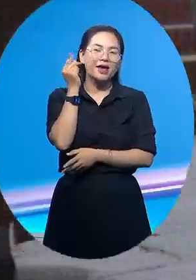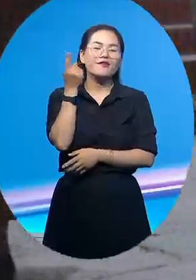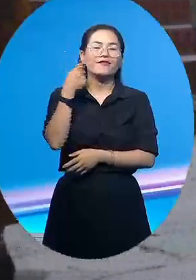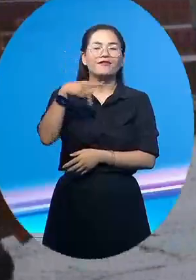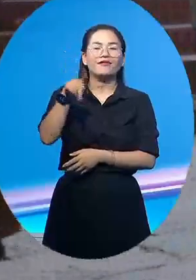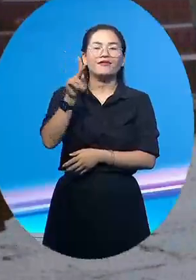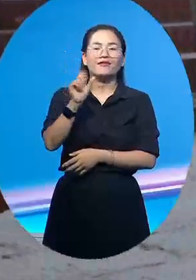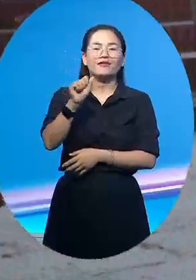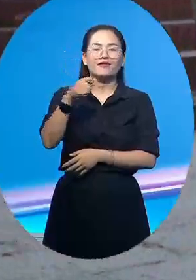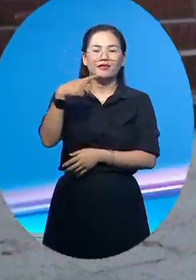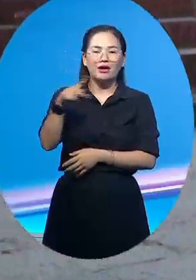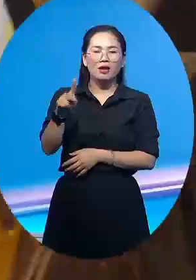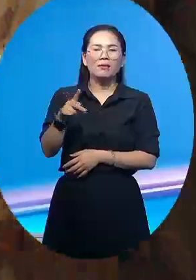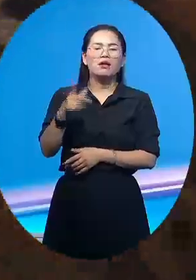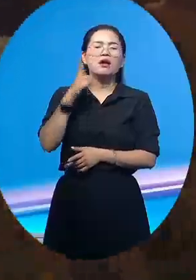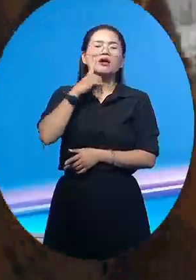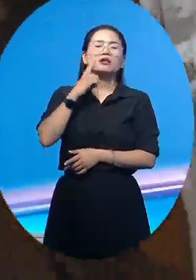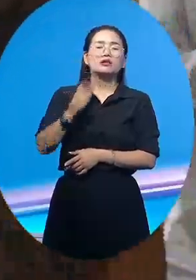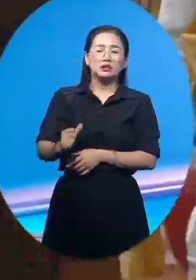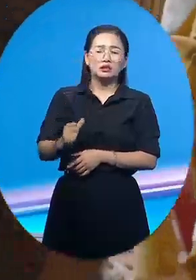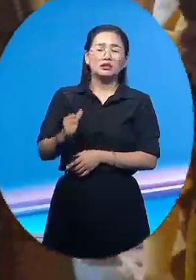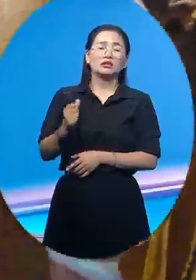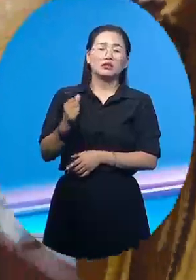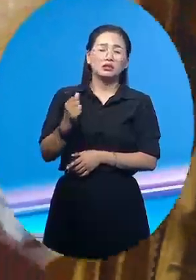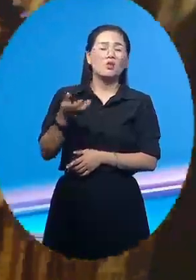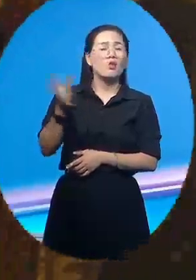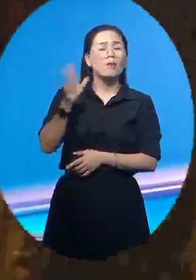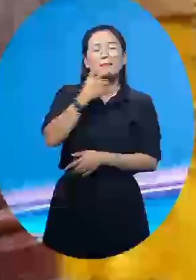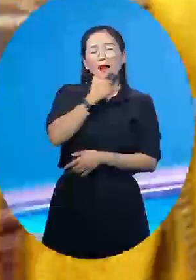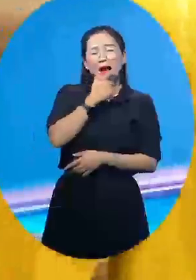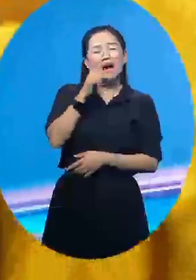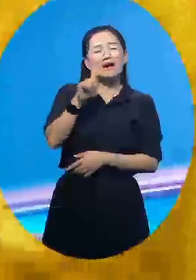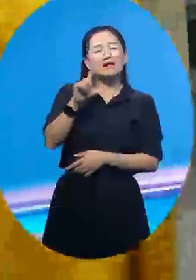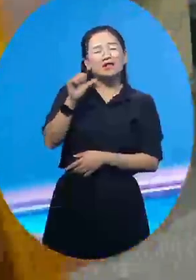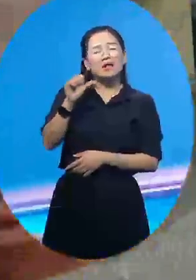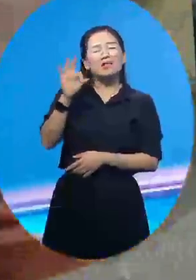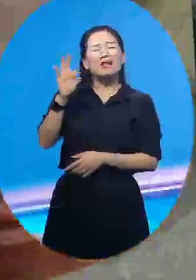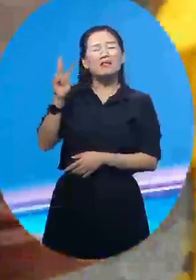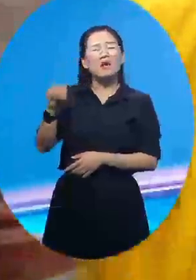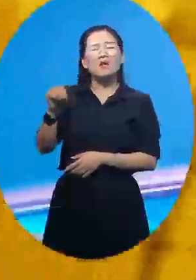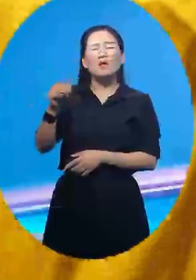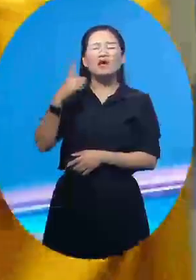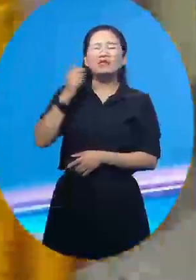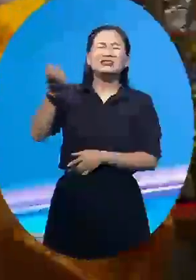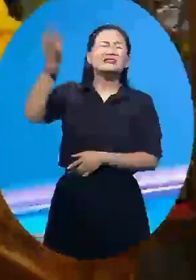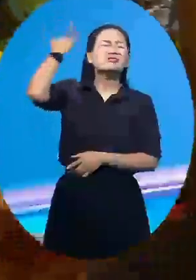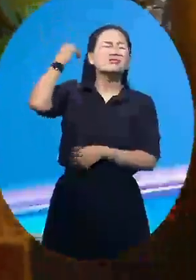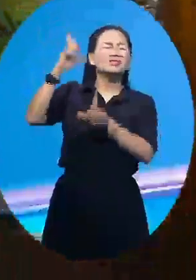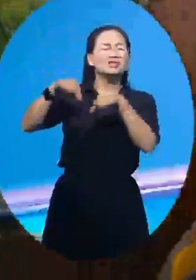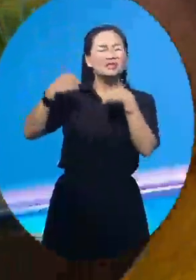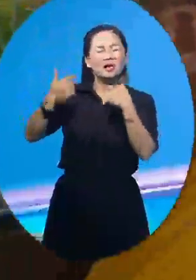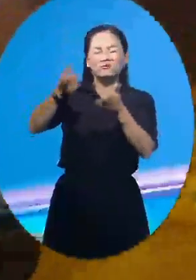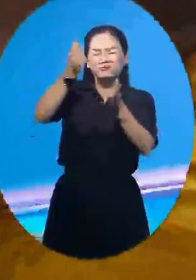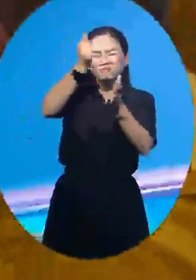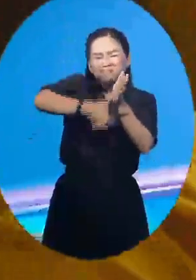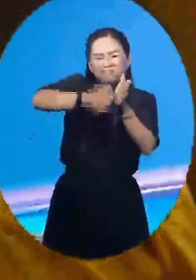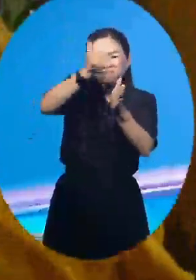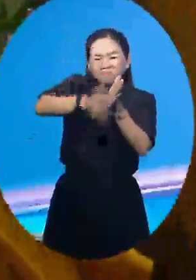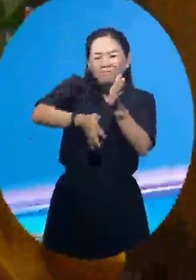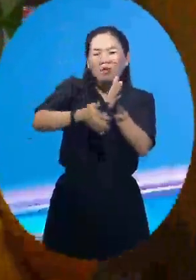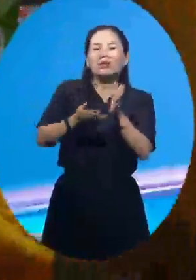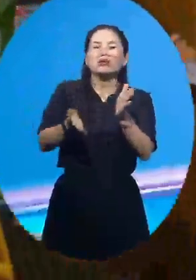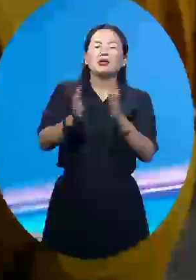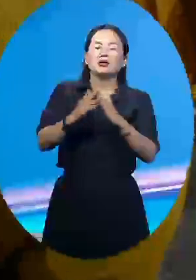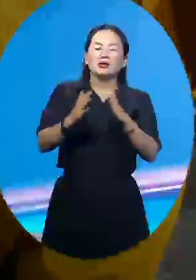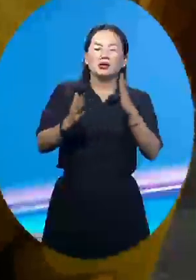Mẫu và được gặp trò chuyện cùng với Ni trưởng thích nữ Diệu nghĩa người đã có công lớn trong việc làm sống lại vẻ đẹp của núi Bà và tôn tạo Xây dựng